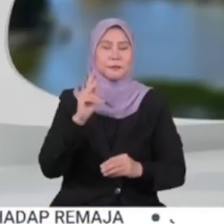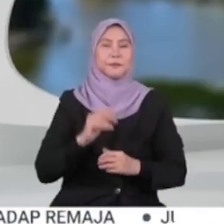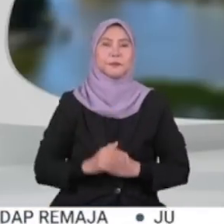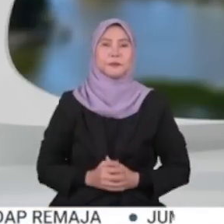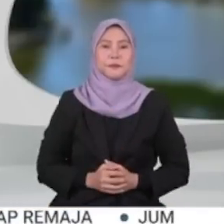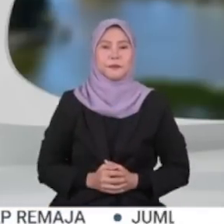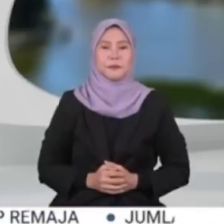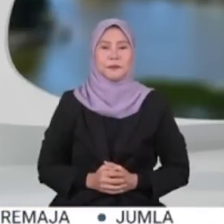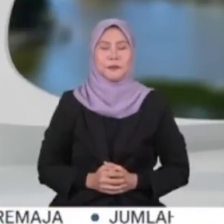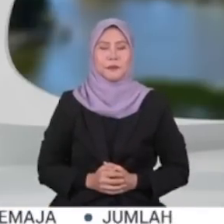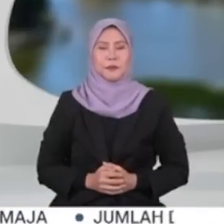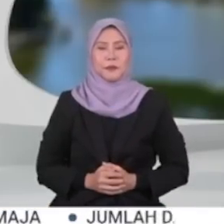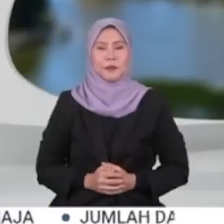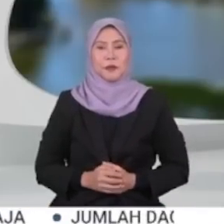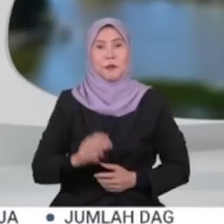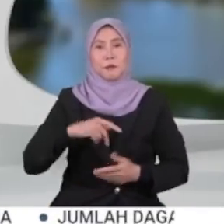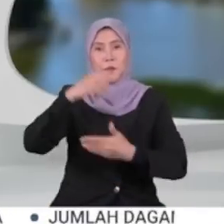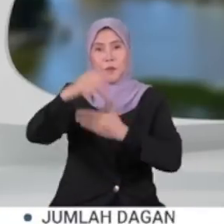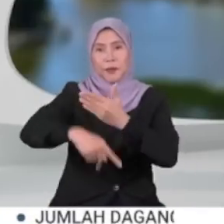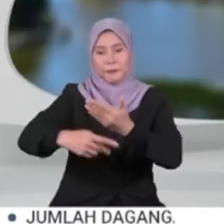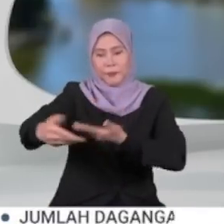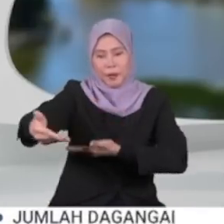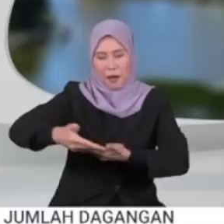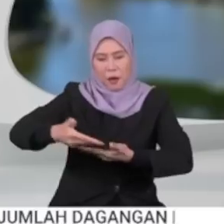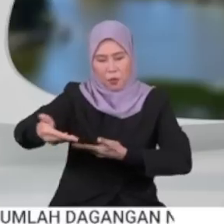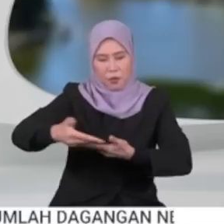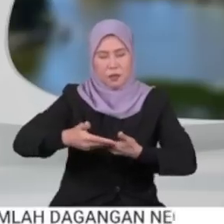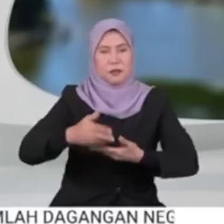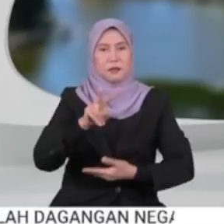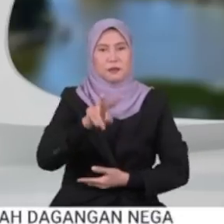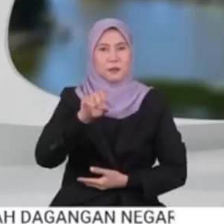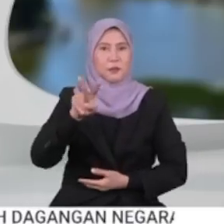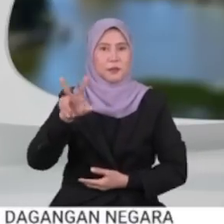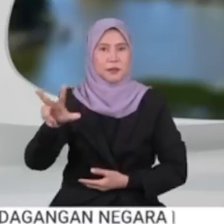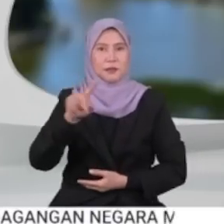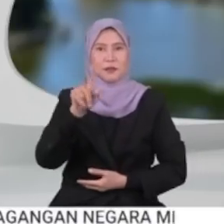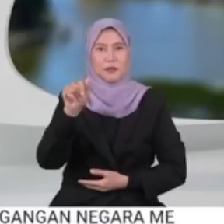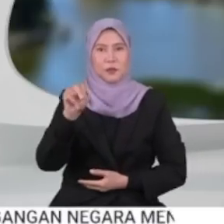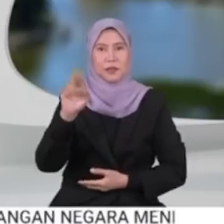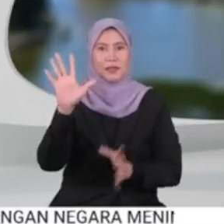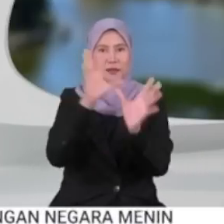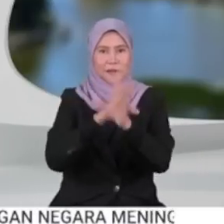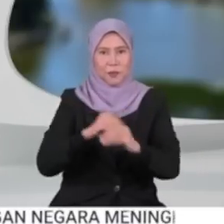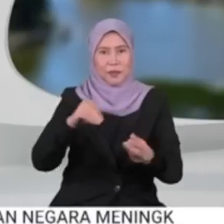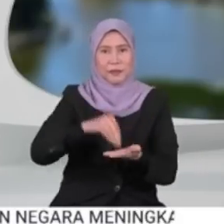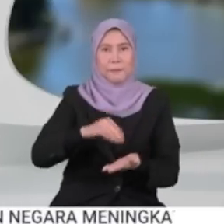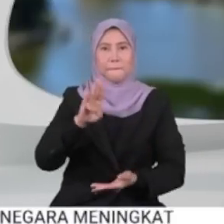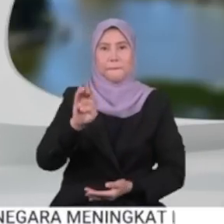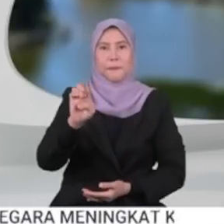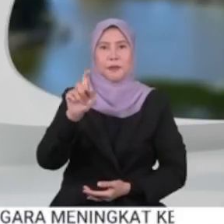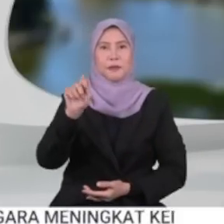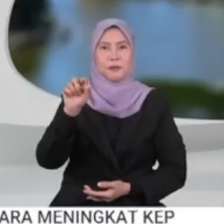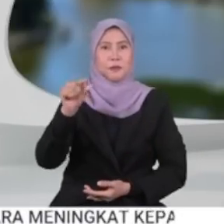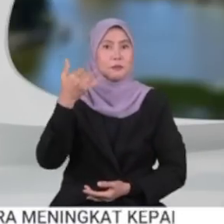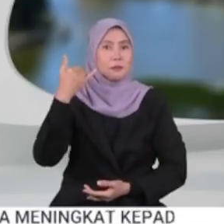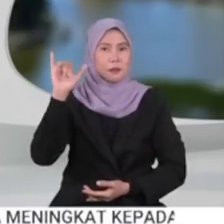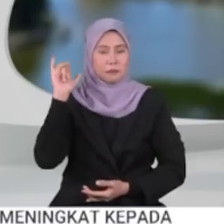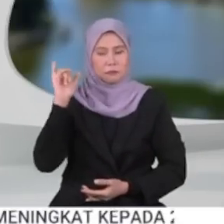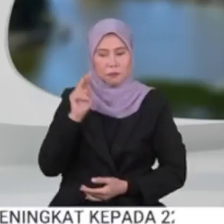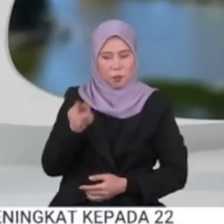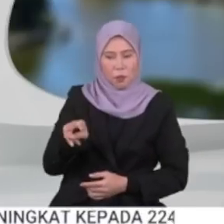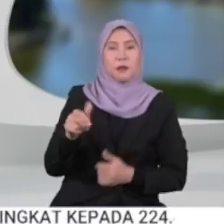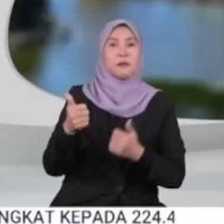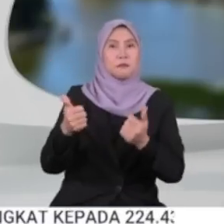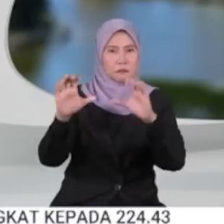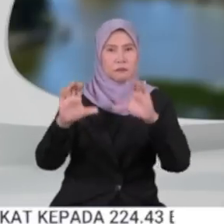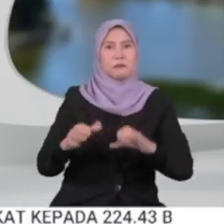Program Outreach UPUTU 2023 Zon Sarawak yang diadakan di Betong bermula semalam dilihat sebagai